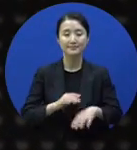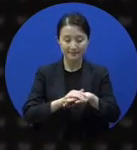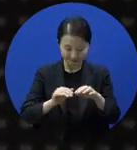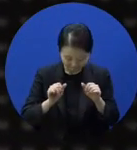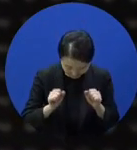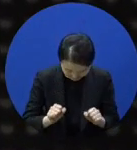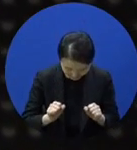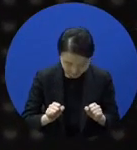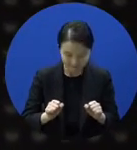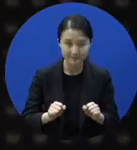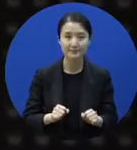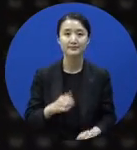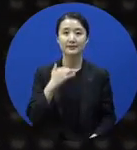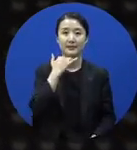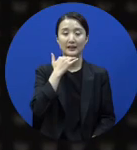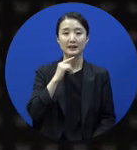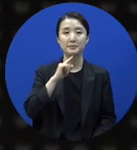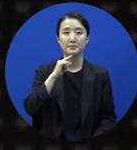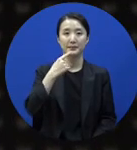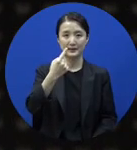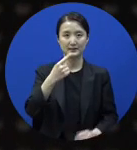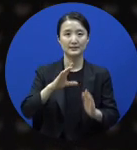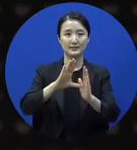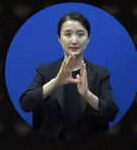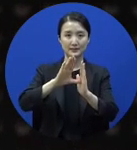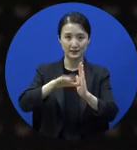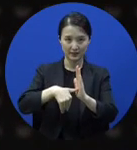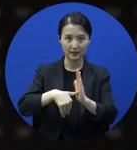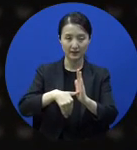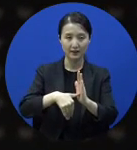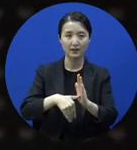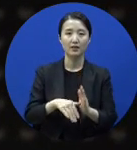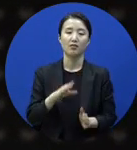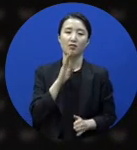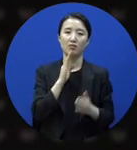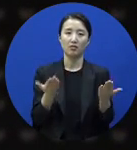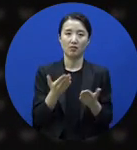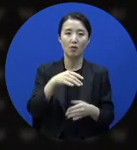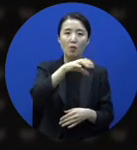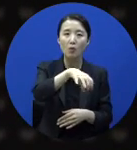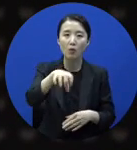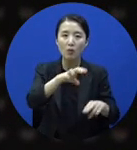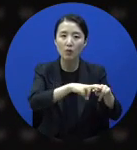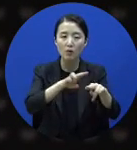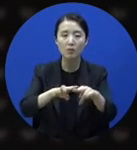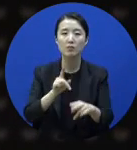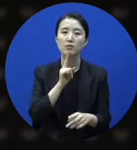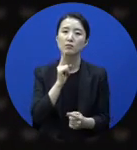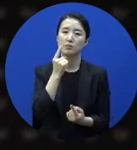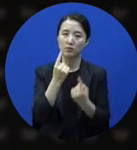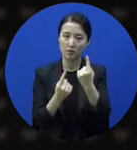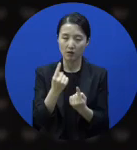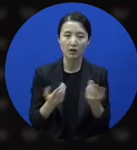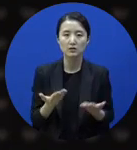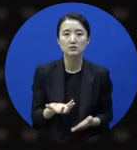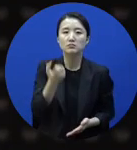안녕하세요. 100세 시대는 직장보다 직업이라고 생각하고 있는 나는 1인기업가다의 홍수성이라고 합니다. 만나서